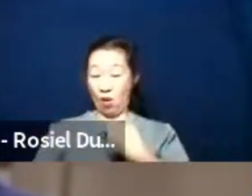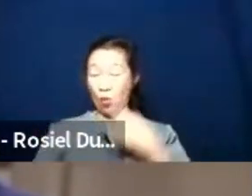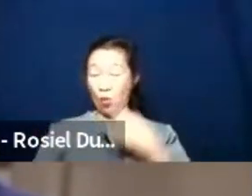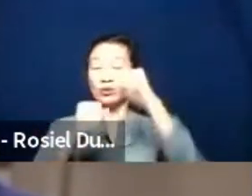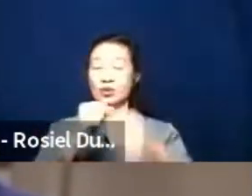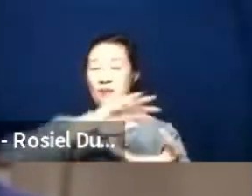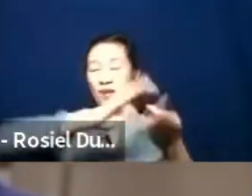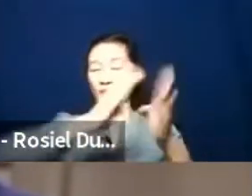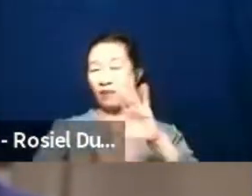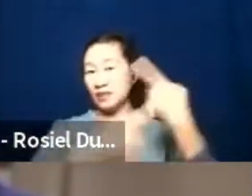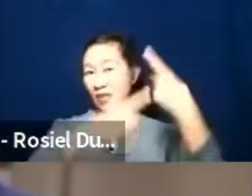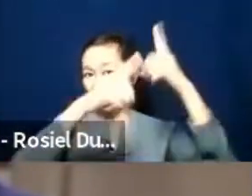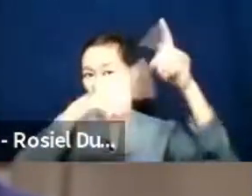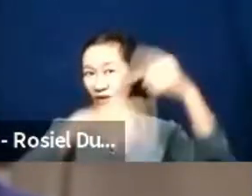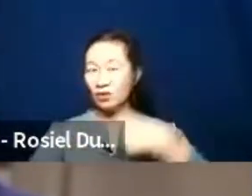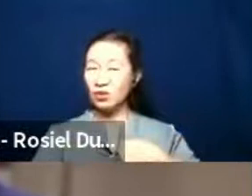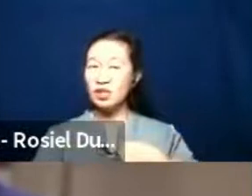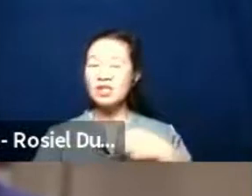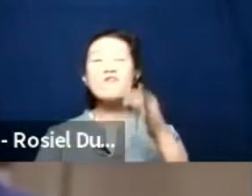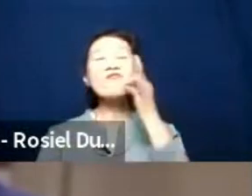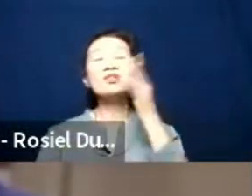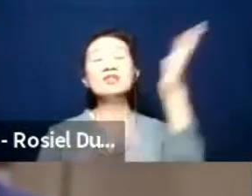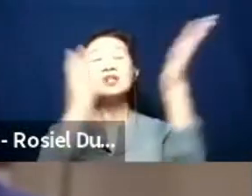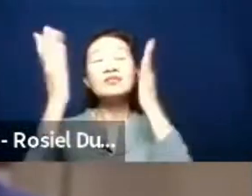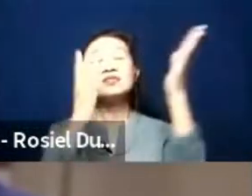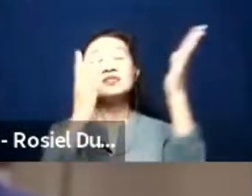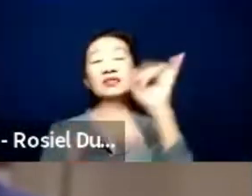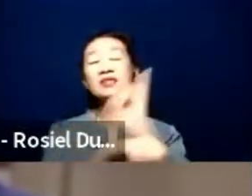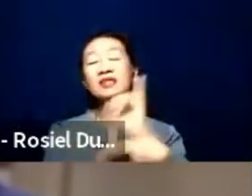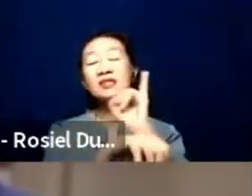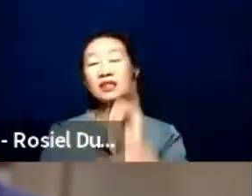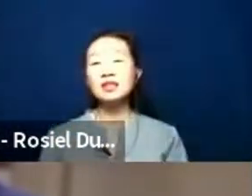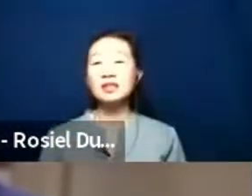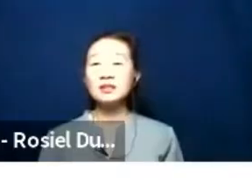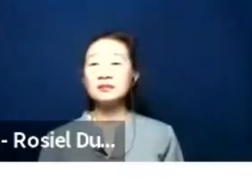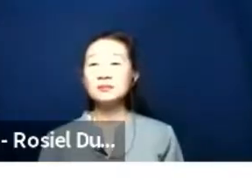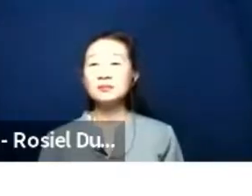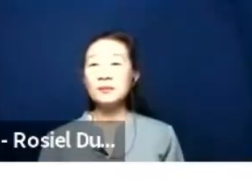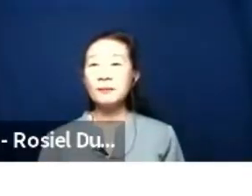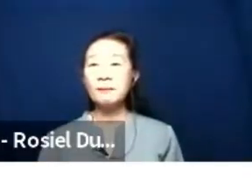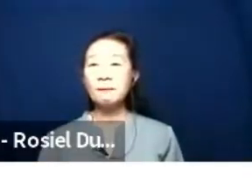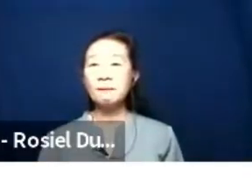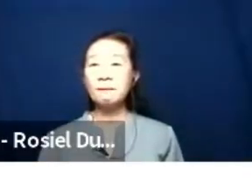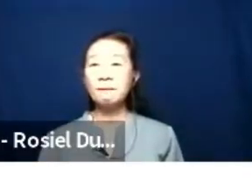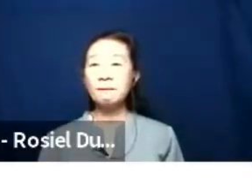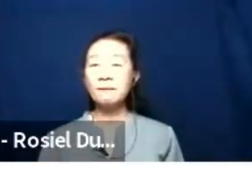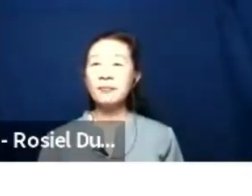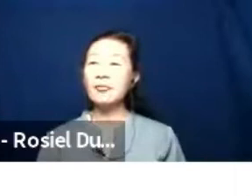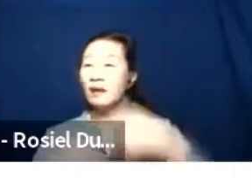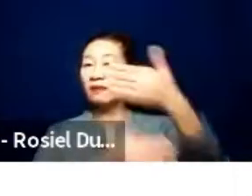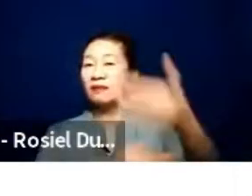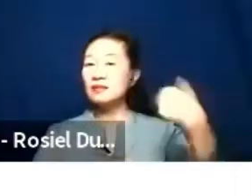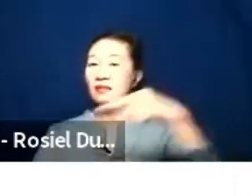maging successful ako in the food service industry. So, susunod naman